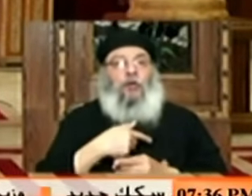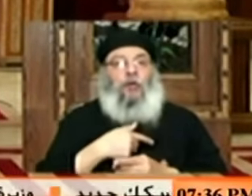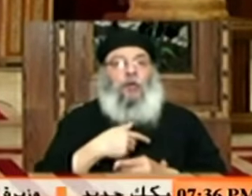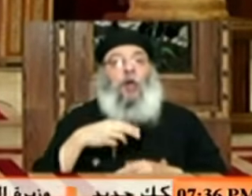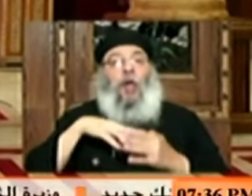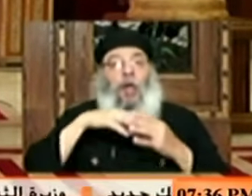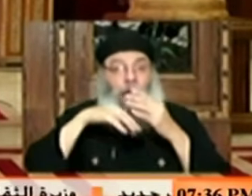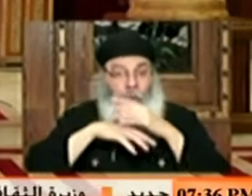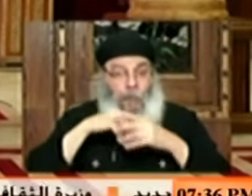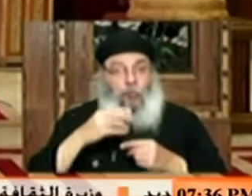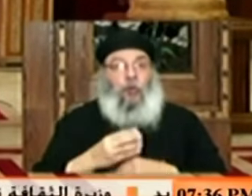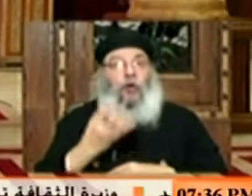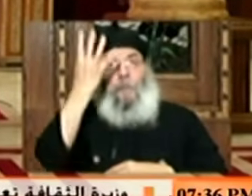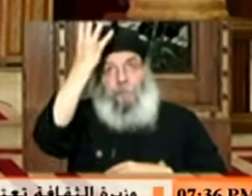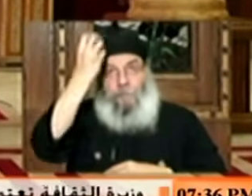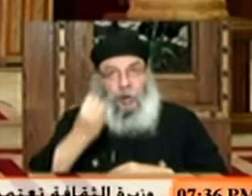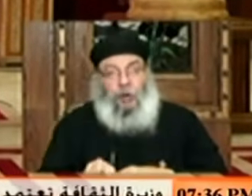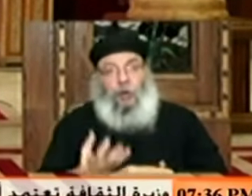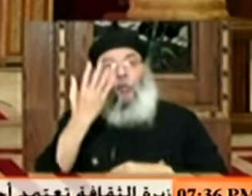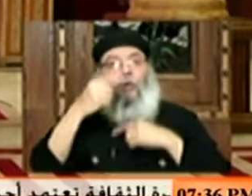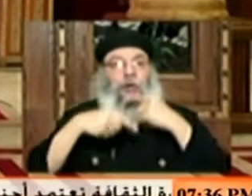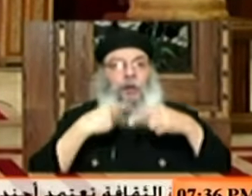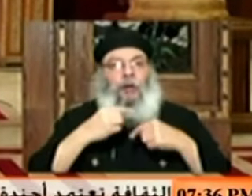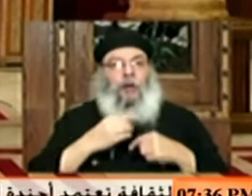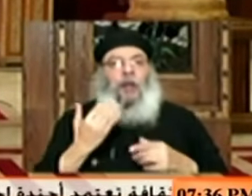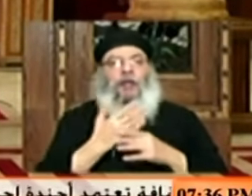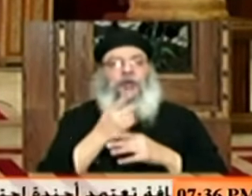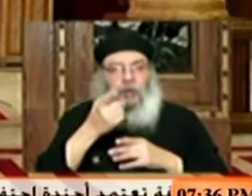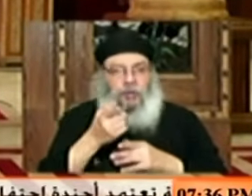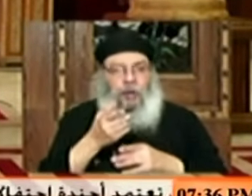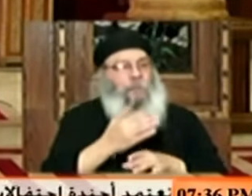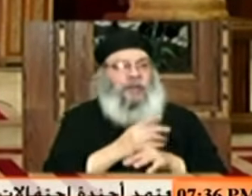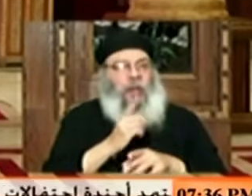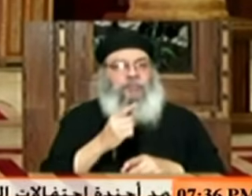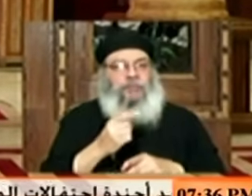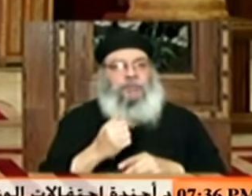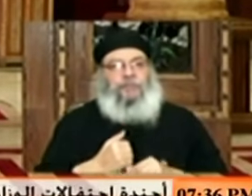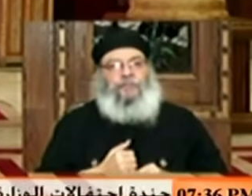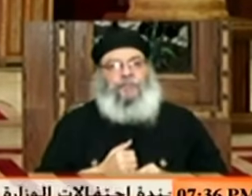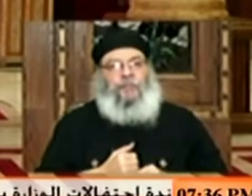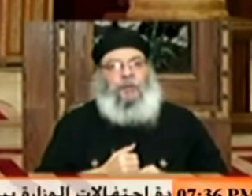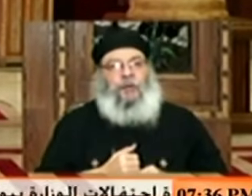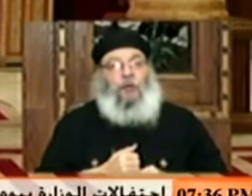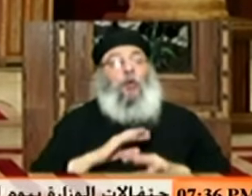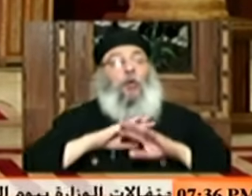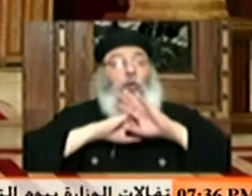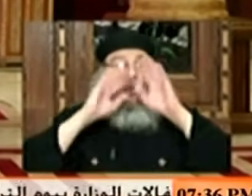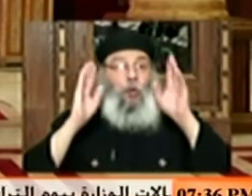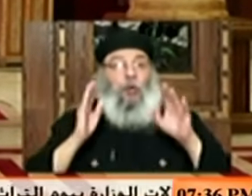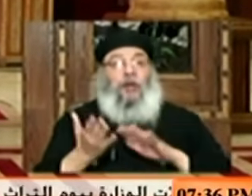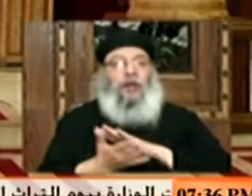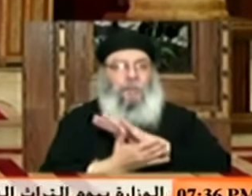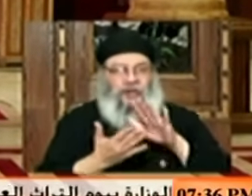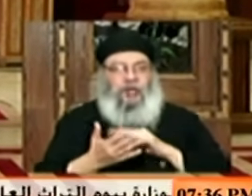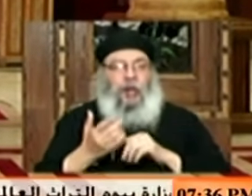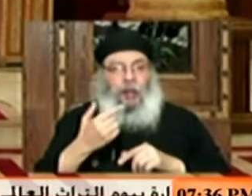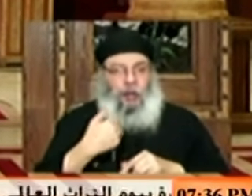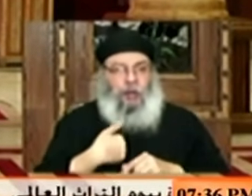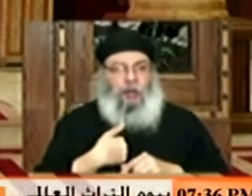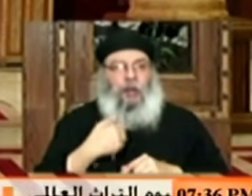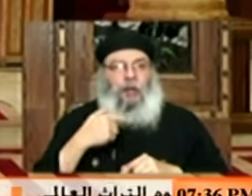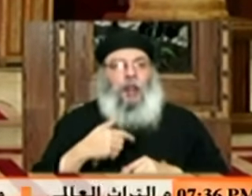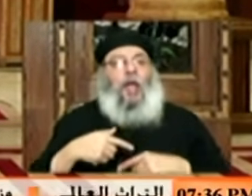ليلا ونهارا كي لا نثقل على احد منكم يعني برغم كل الضيقات اللي تعرضنا ليها